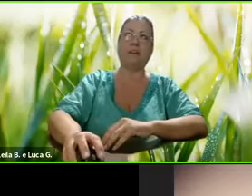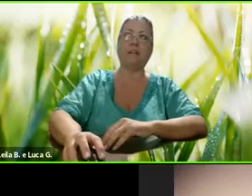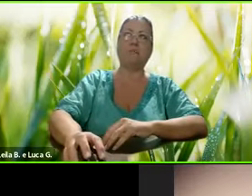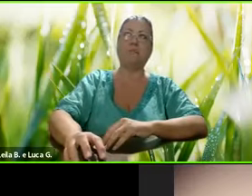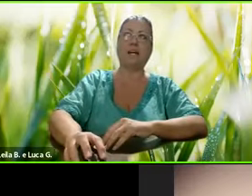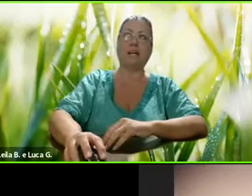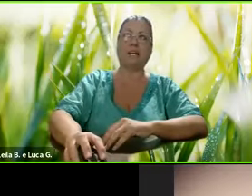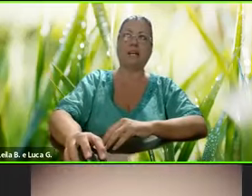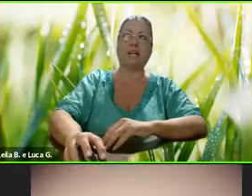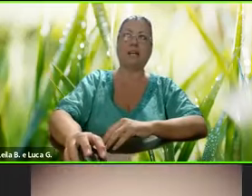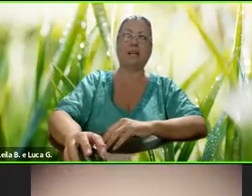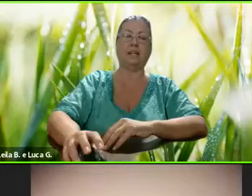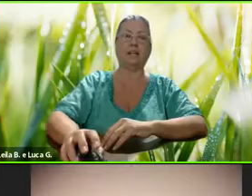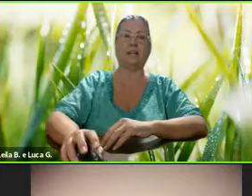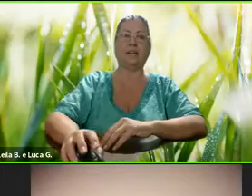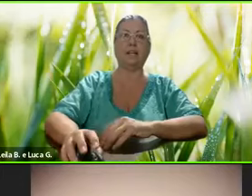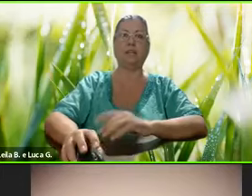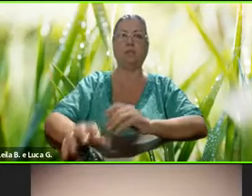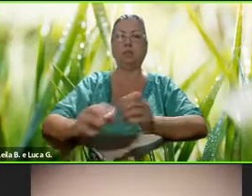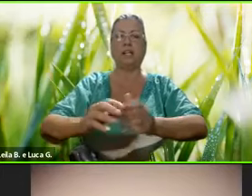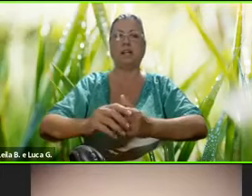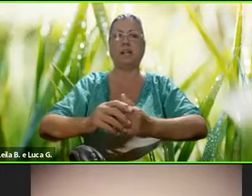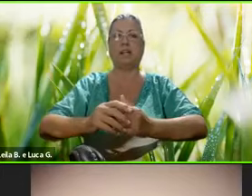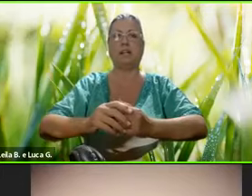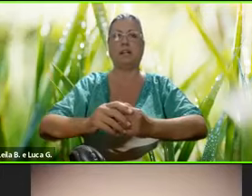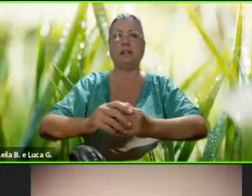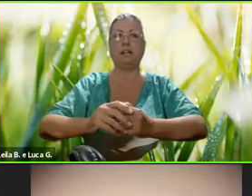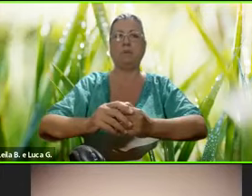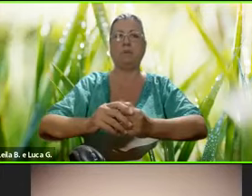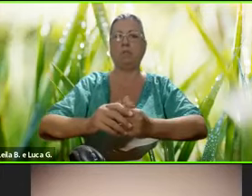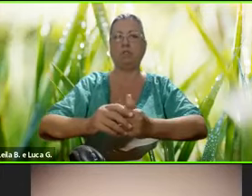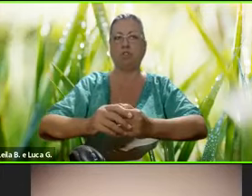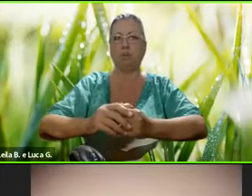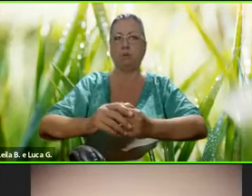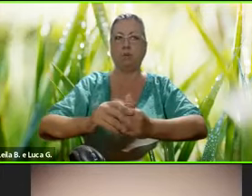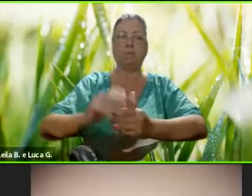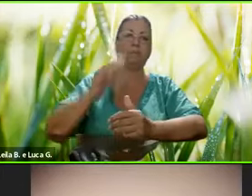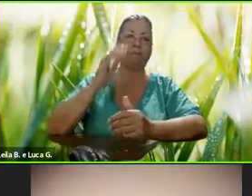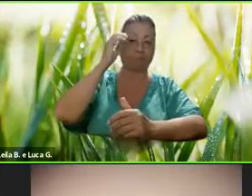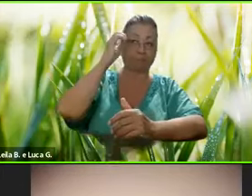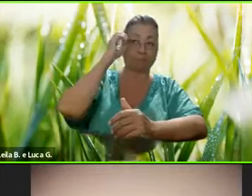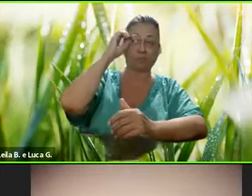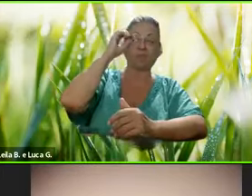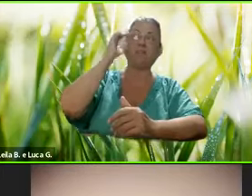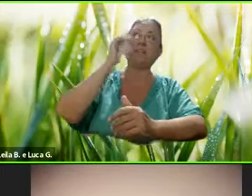E faremo la lettura del capitolo 5,